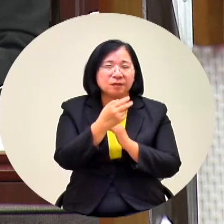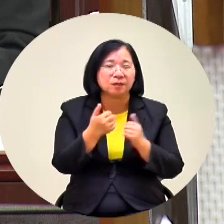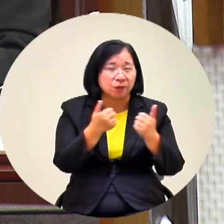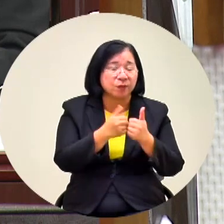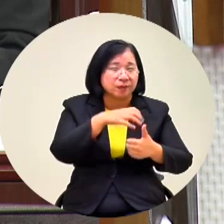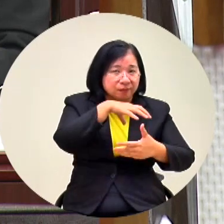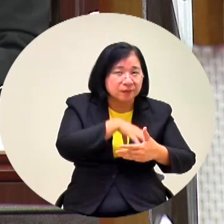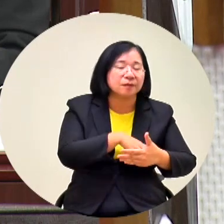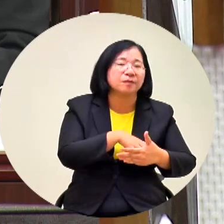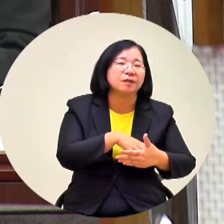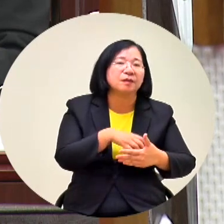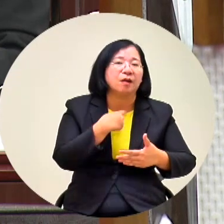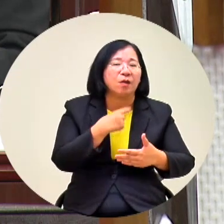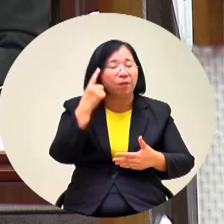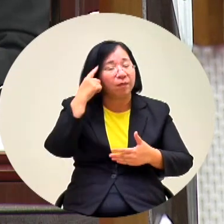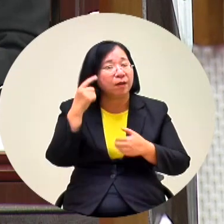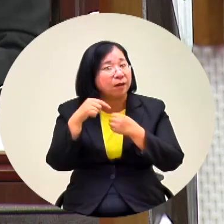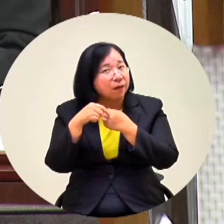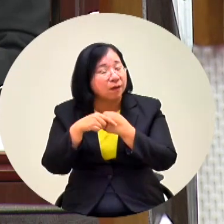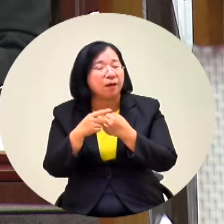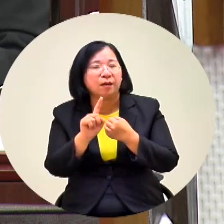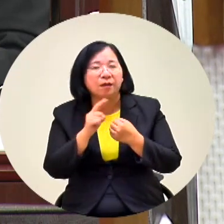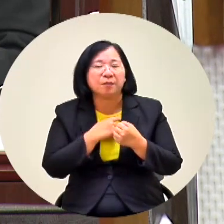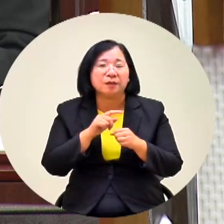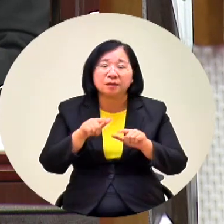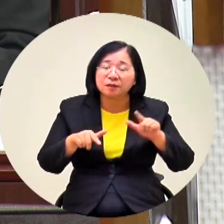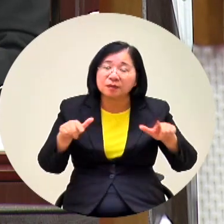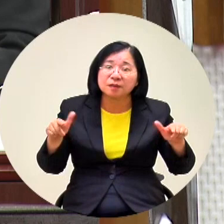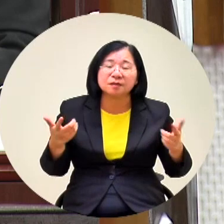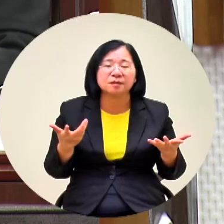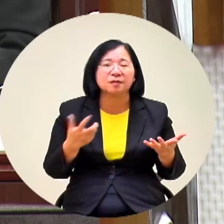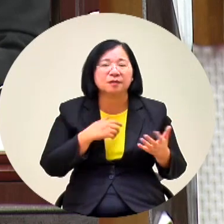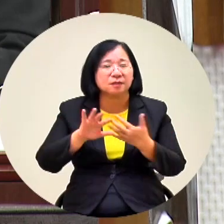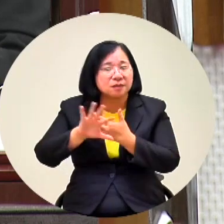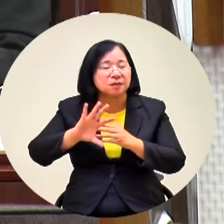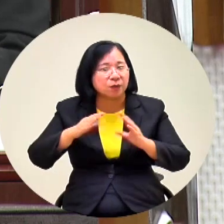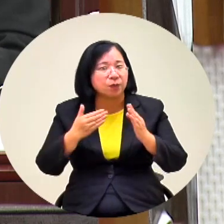有没有更多元性的这个其他国家发展的一个经